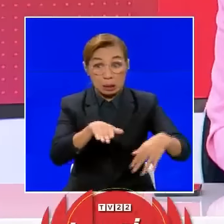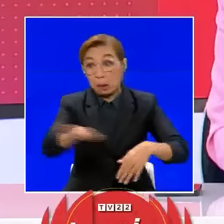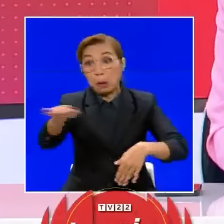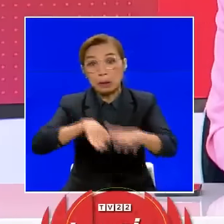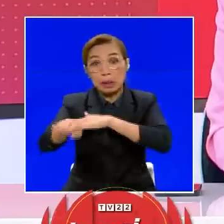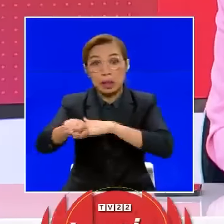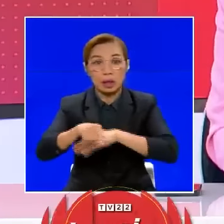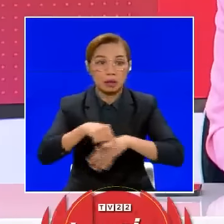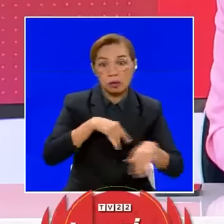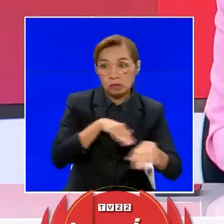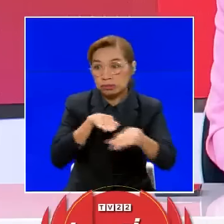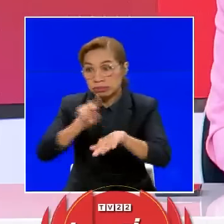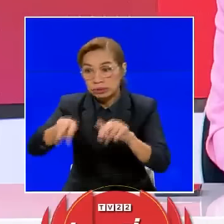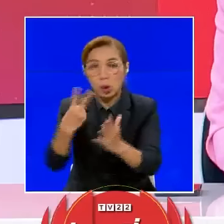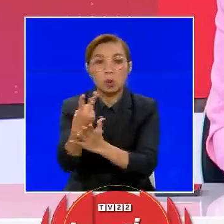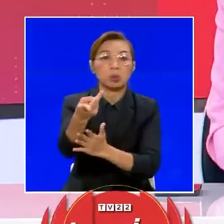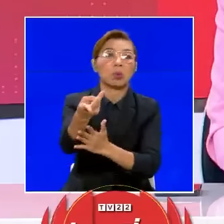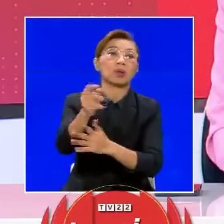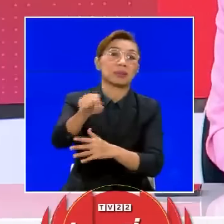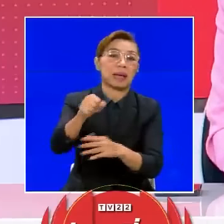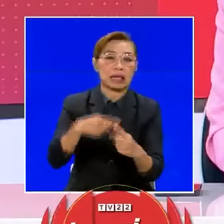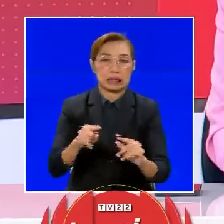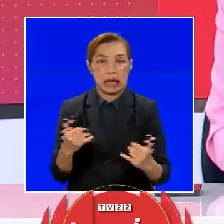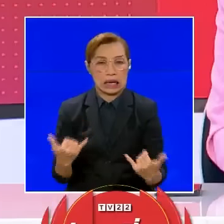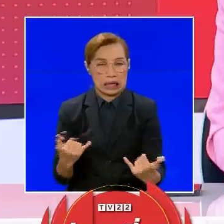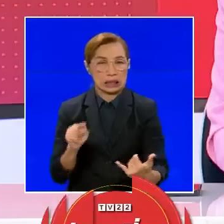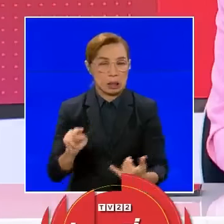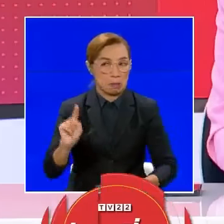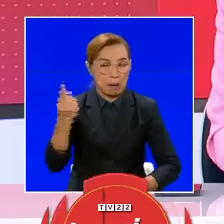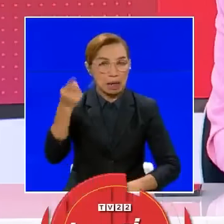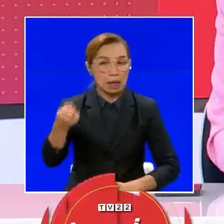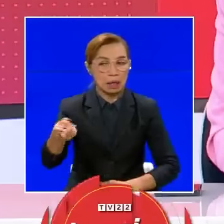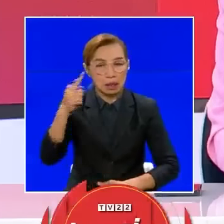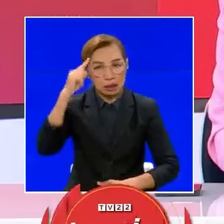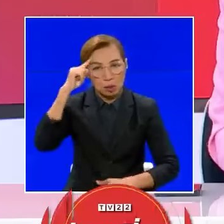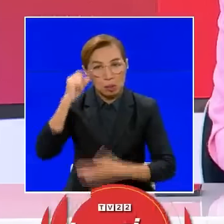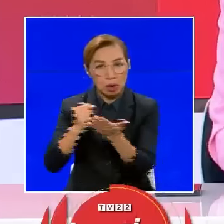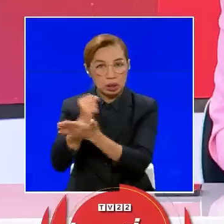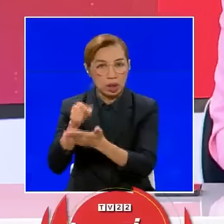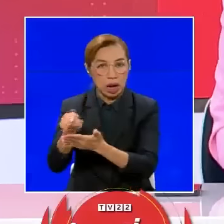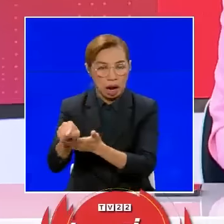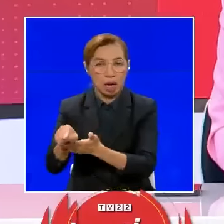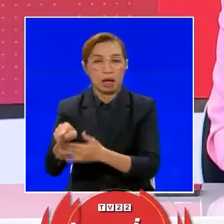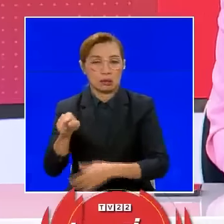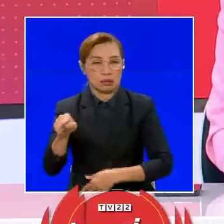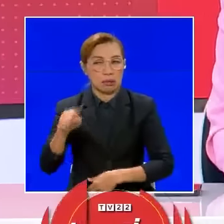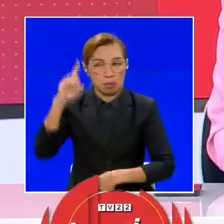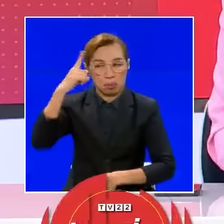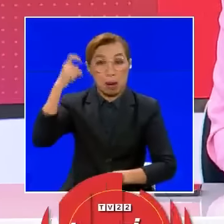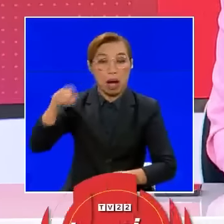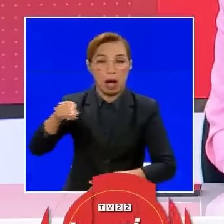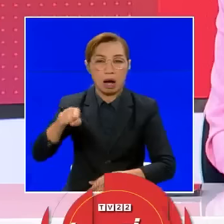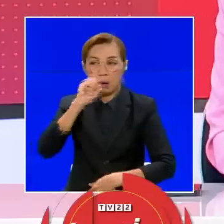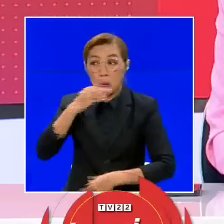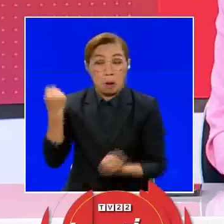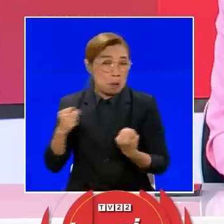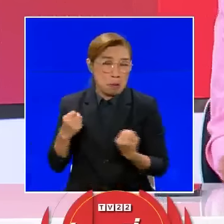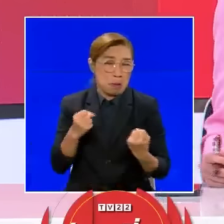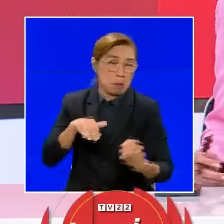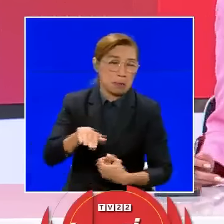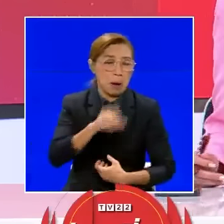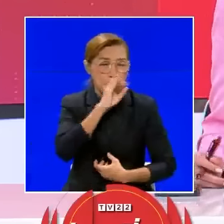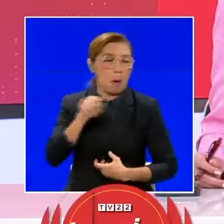อีกแล้วท่านผู้ชมฮะแต่น่าจะเมายาผนวกมาด้วยคือบอกคนเนี่ยตามฆ่าเขาอยู่โอ้โหฆ่าครอบครัวเขาไปหลายคนแล้วเขาก็หนีสิฮะ